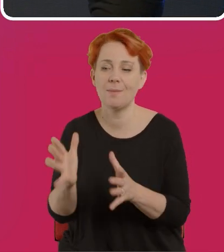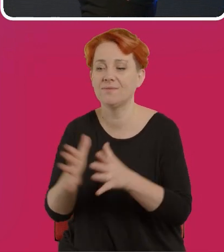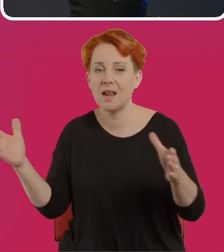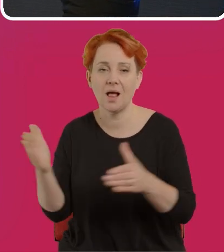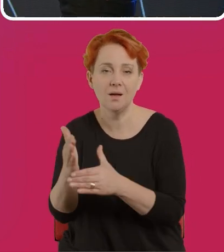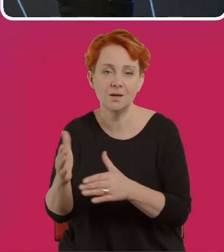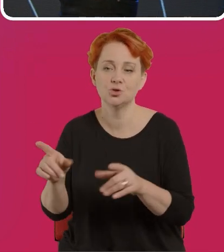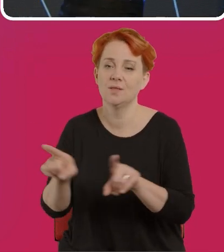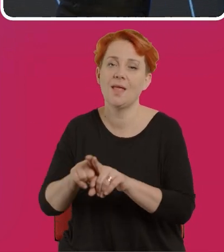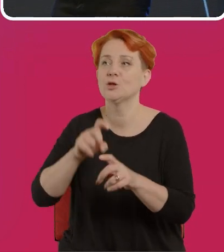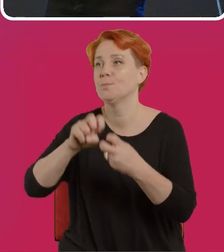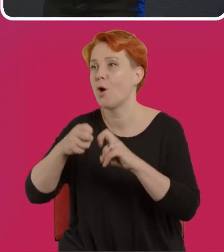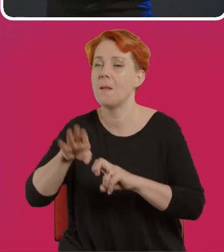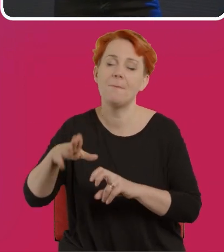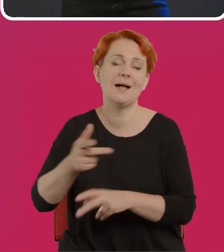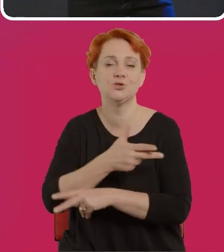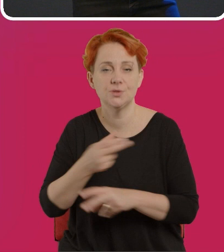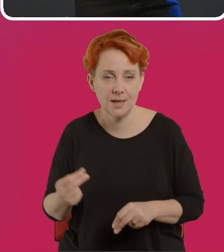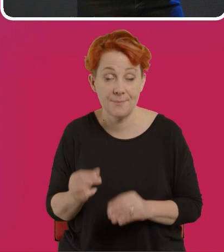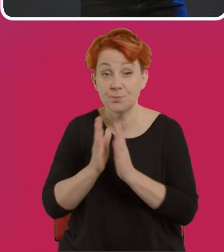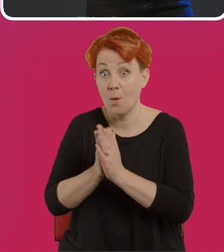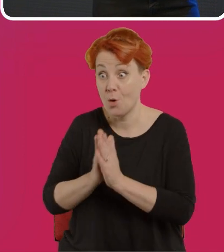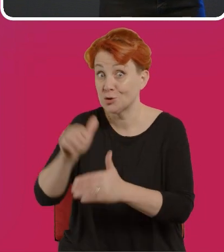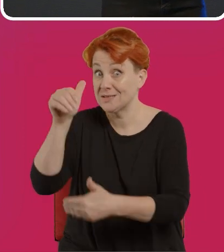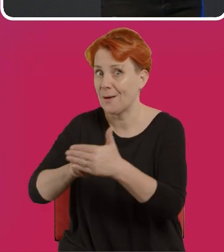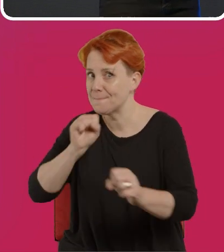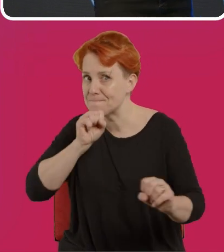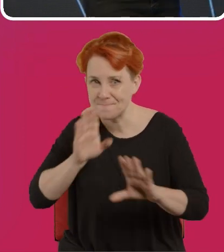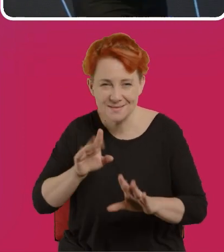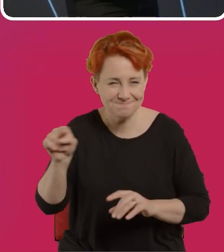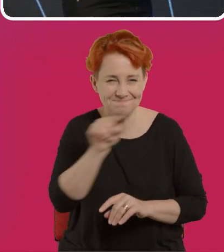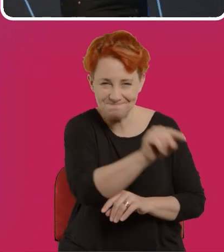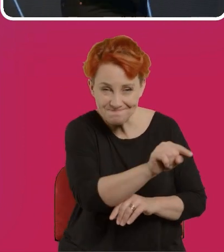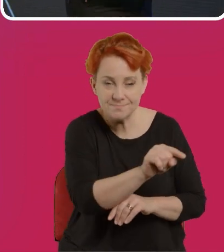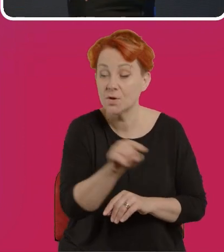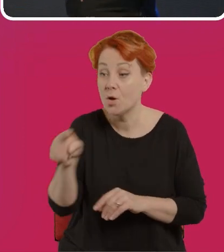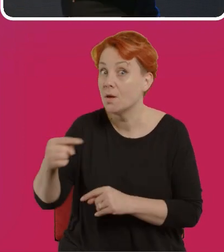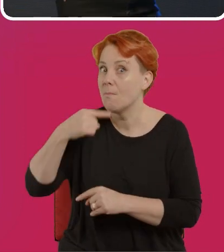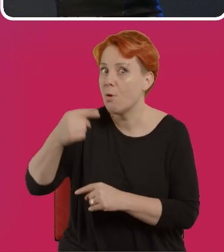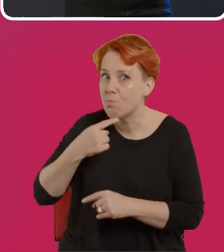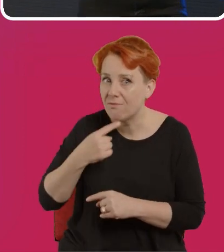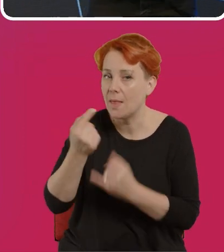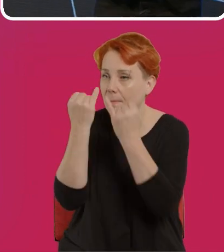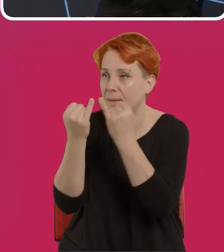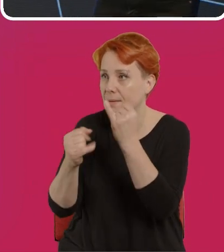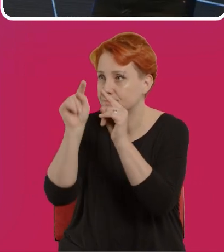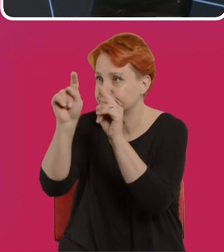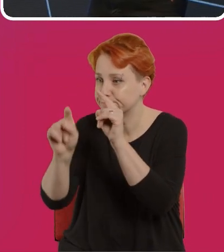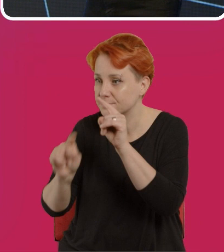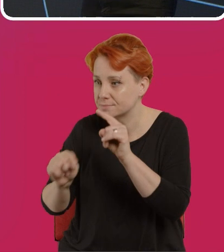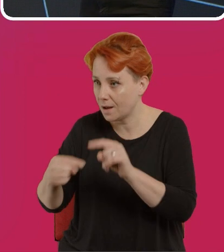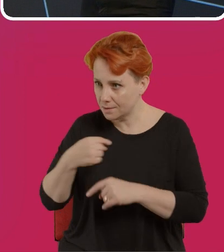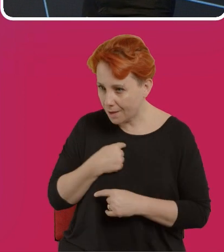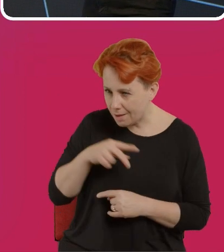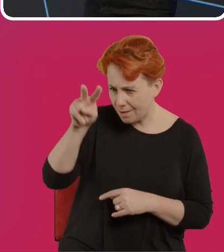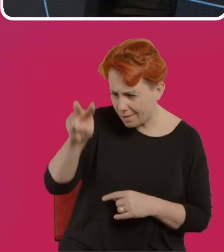Trenując i prosząc ChatGPT, żeby się tak zachowywał, podpowiada nam bardzo, bardzo wiele różnych aspektów, o których